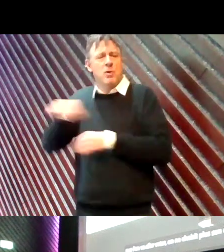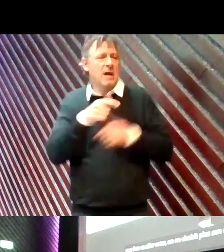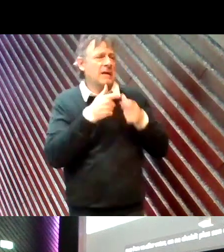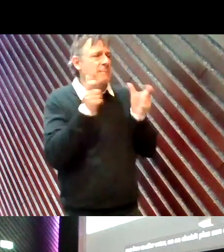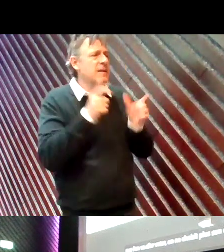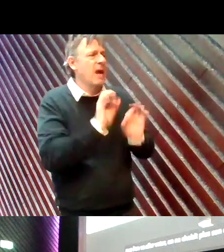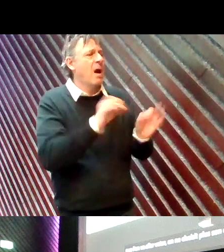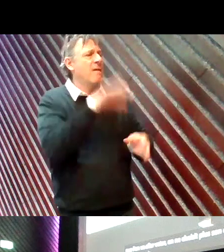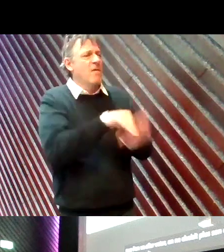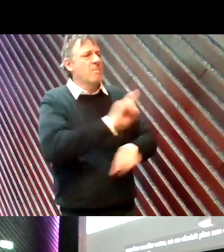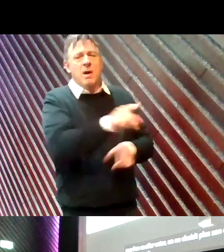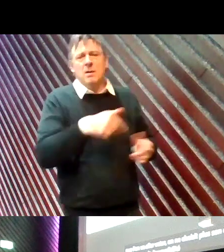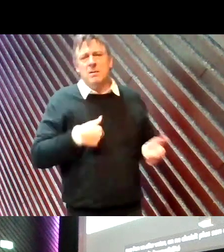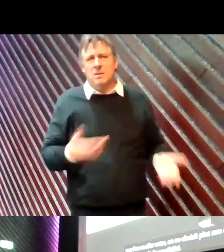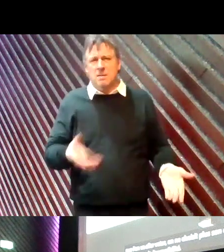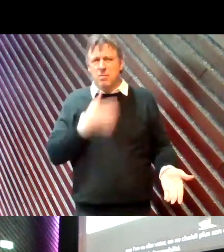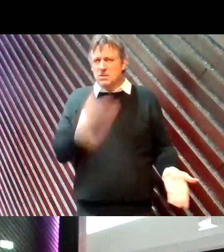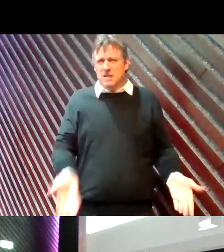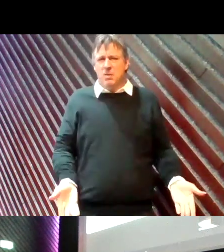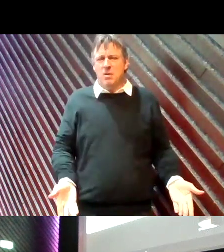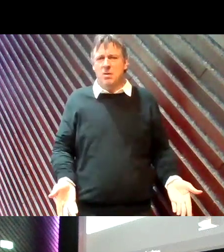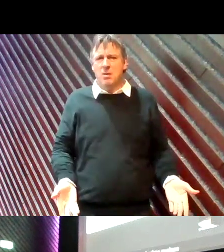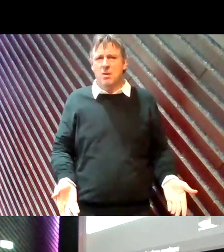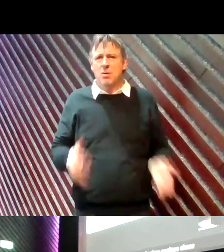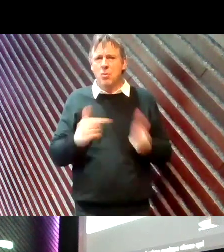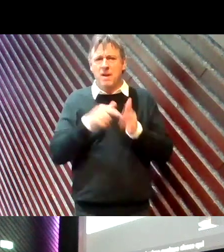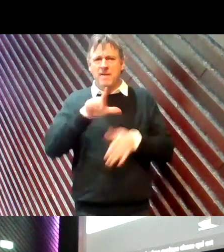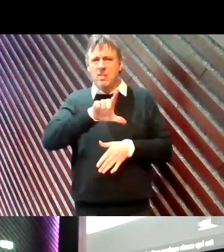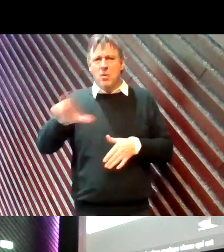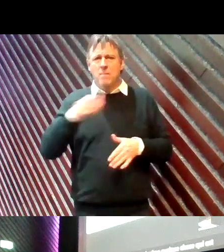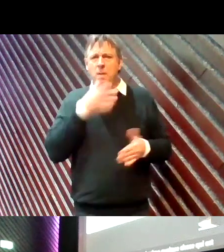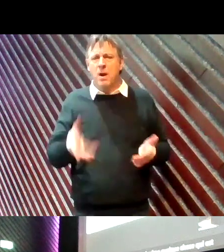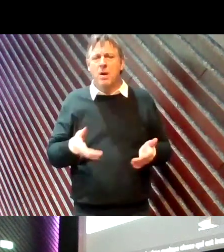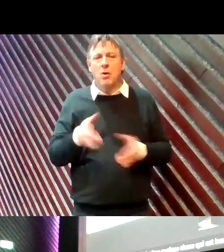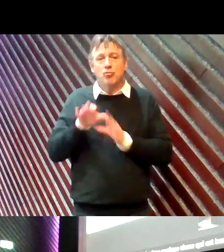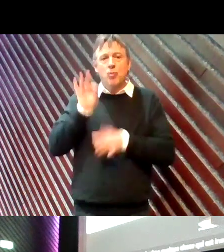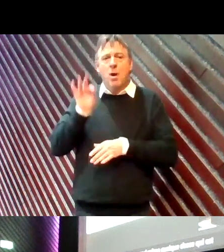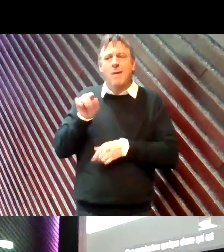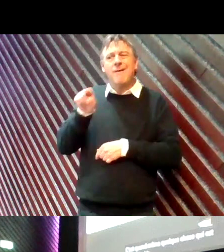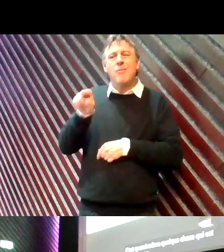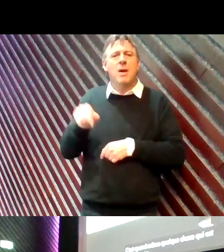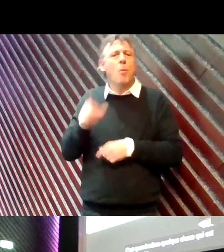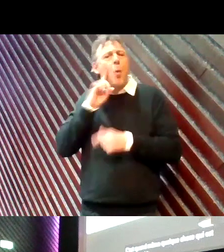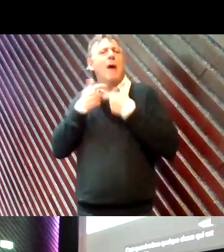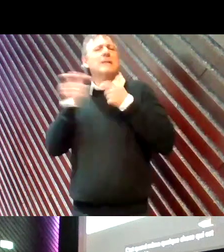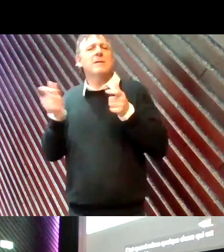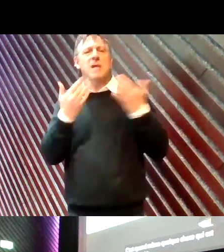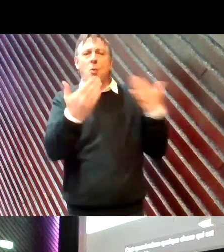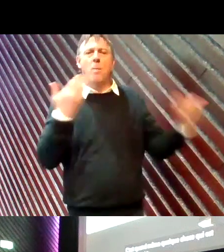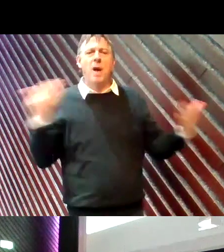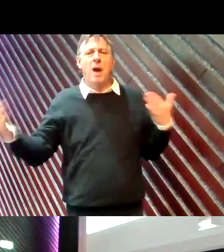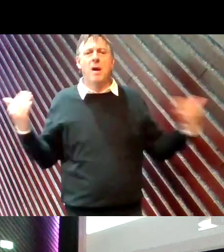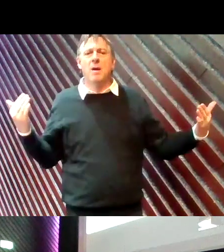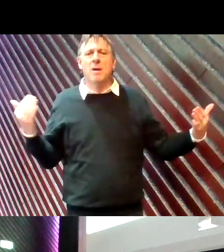Ça,'est quand même quelque chose qui est insupportable en 2022. On en soit encore à comparer